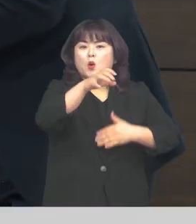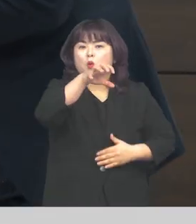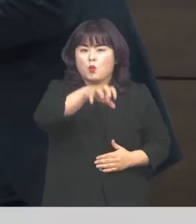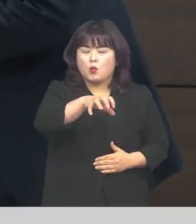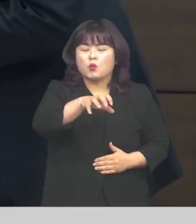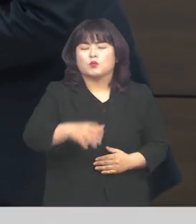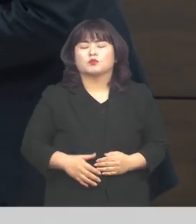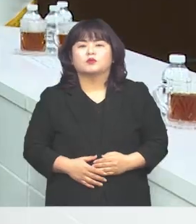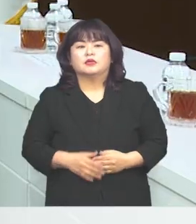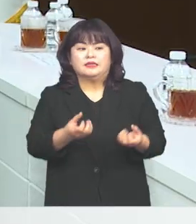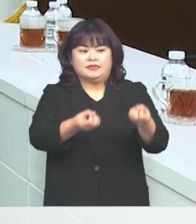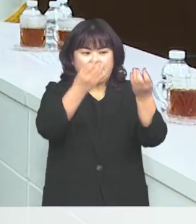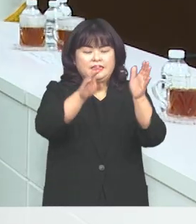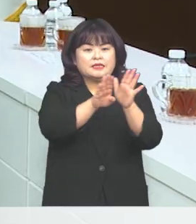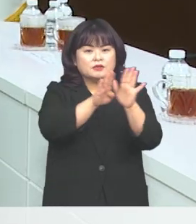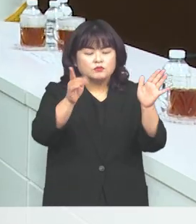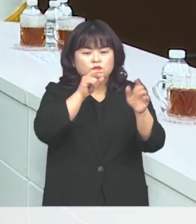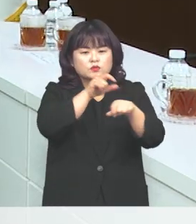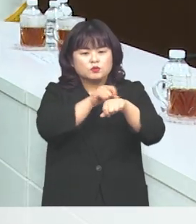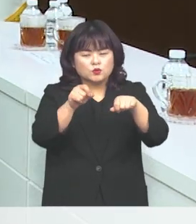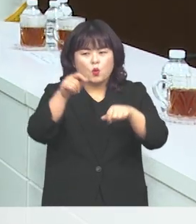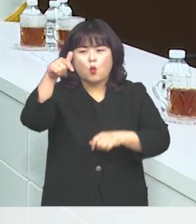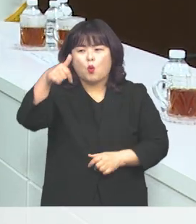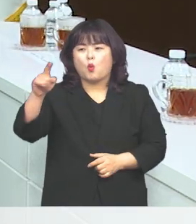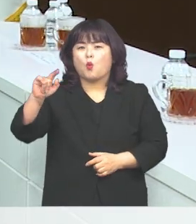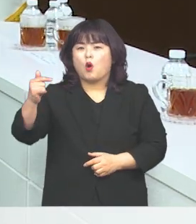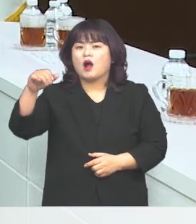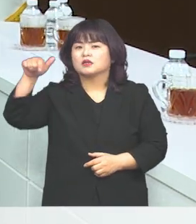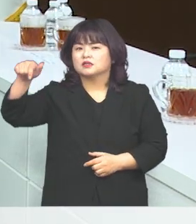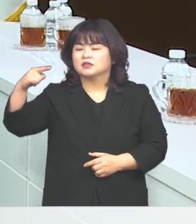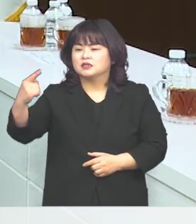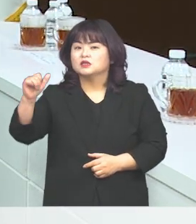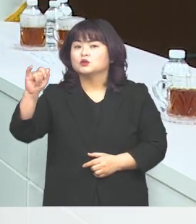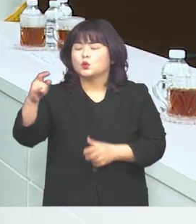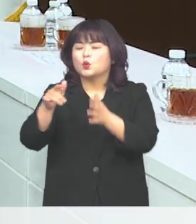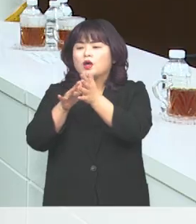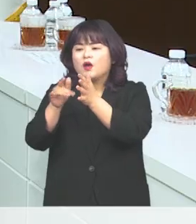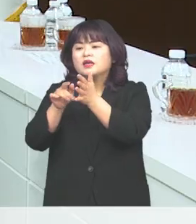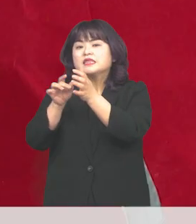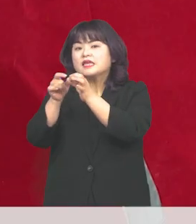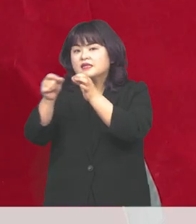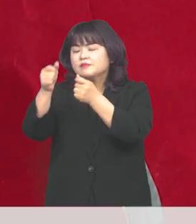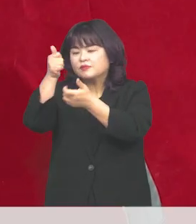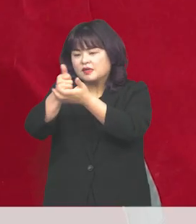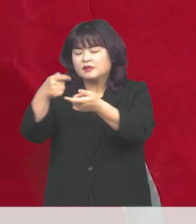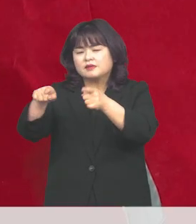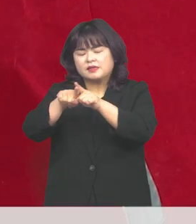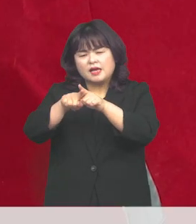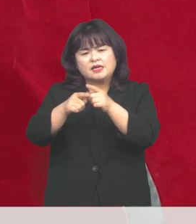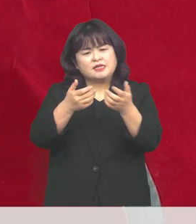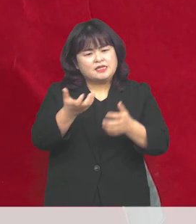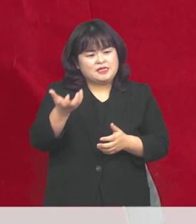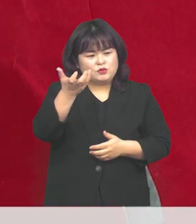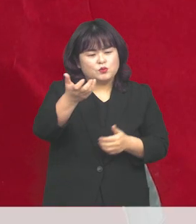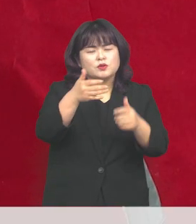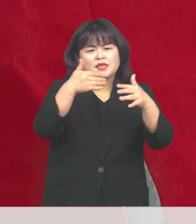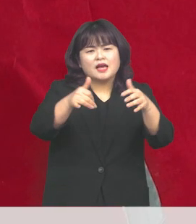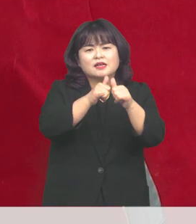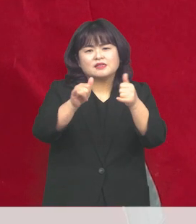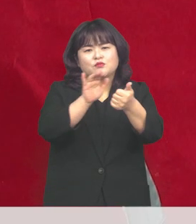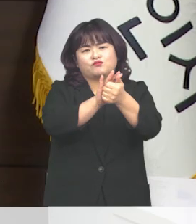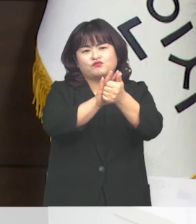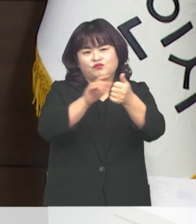열린 기탁식에는 이상일 용인특례시장과 곽은호 용인시 약사회장 등이 참석해 이동약자 지원의 뜻을